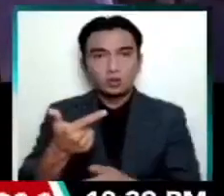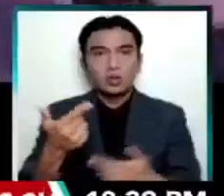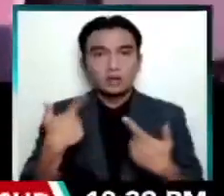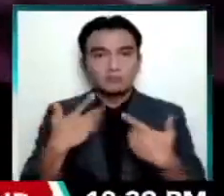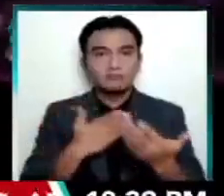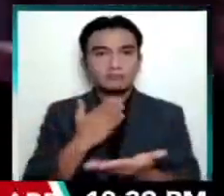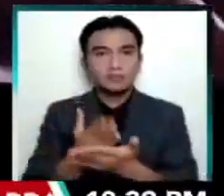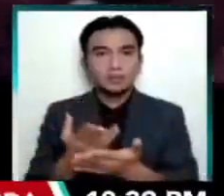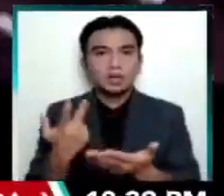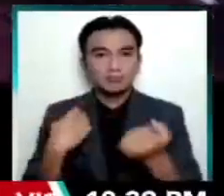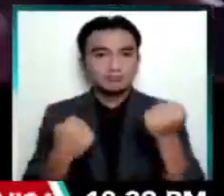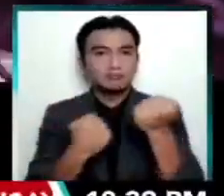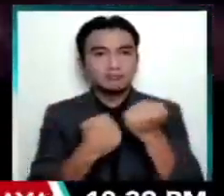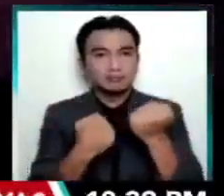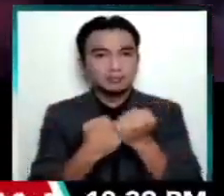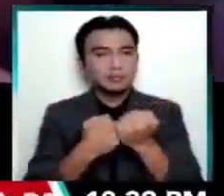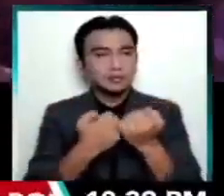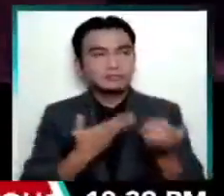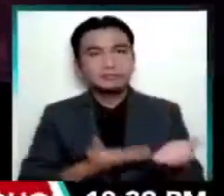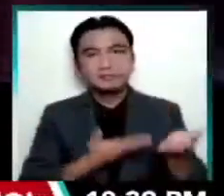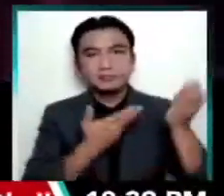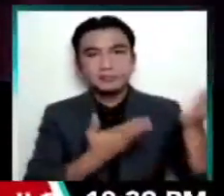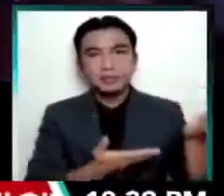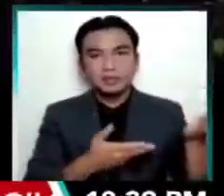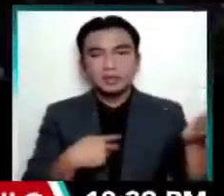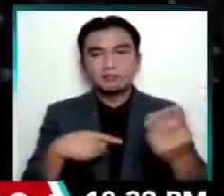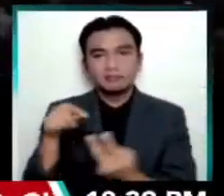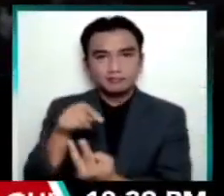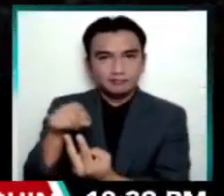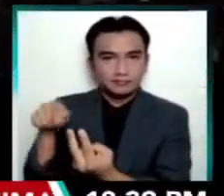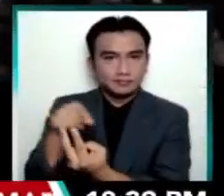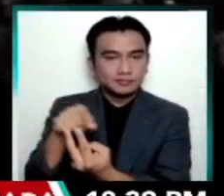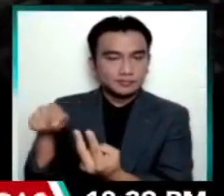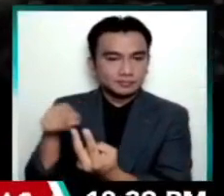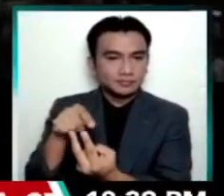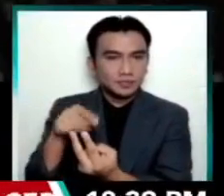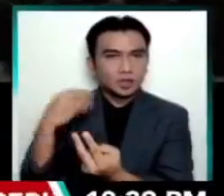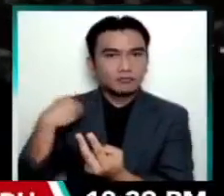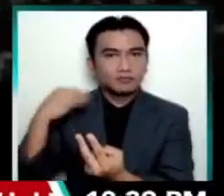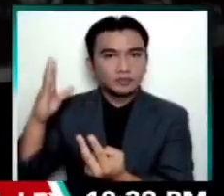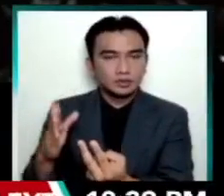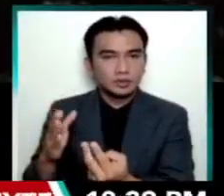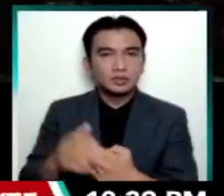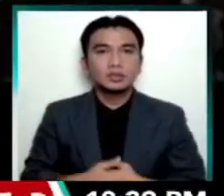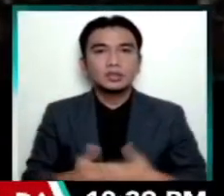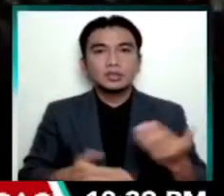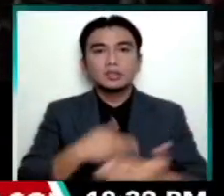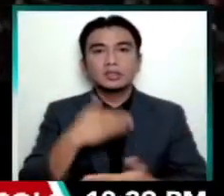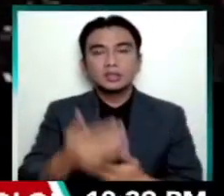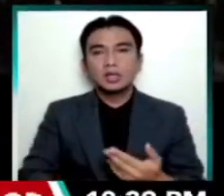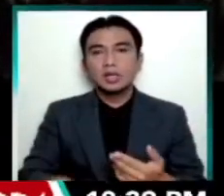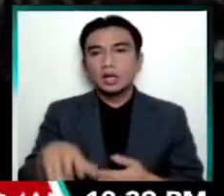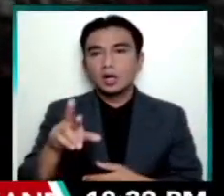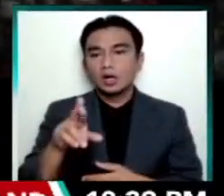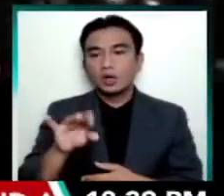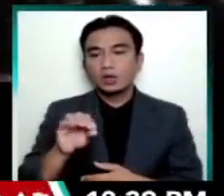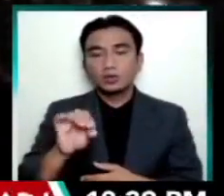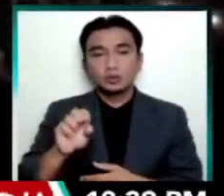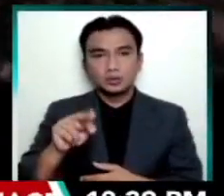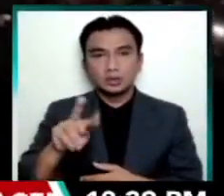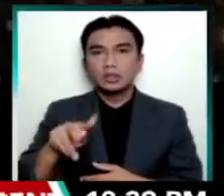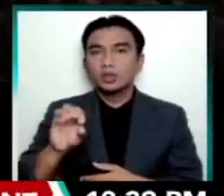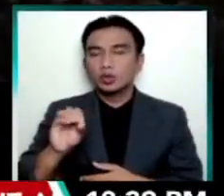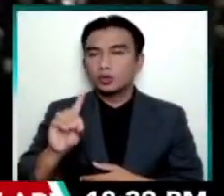Amatong at Glona Labad-Labad. Pati na ni Sindangan Mayor Rosendo Labad-Labad. Ngayong gabi, dumalo siya